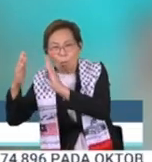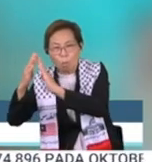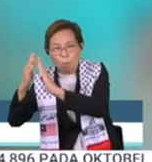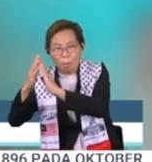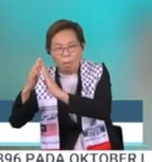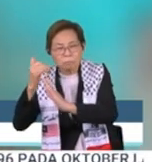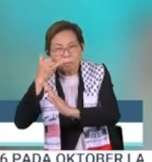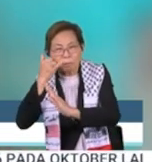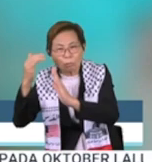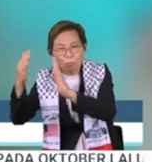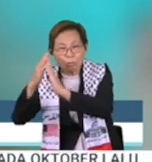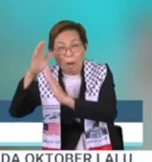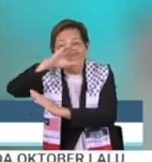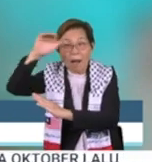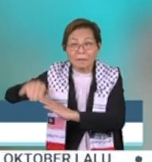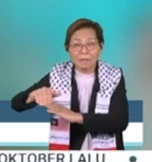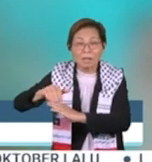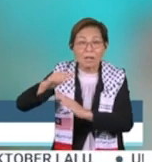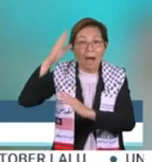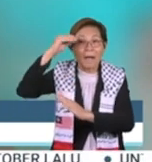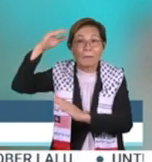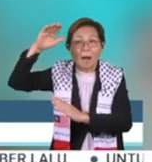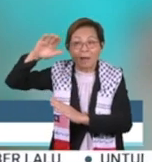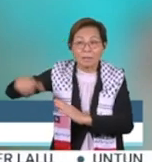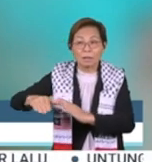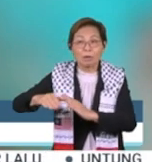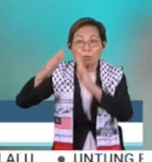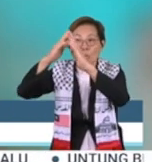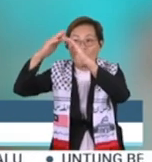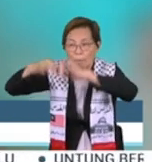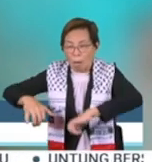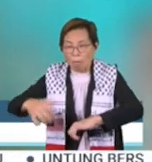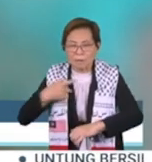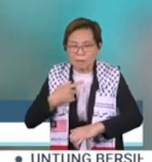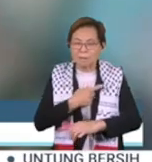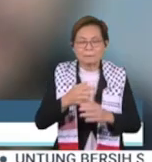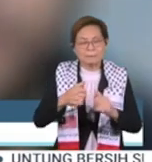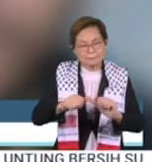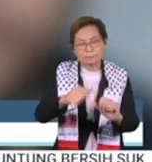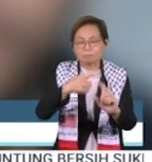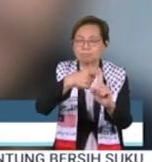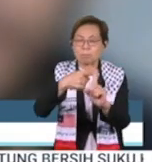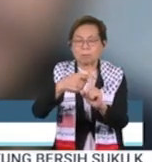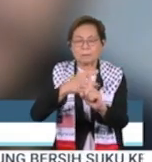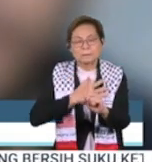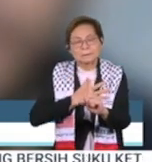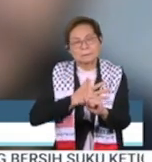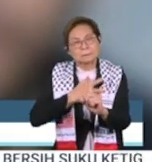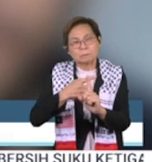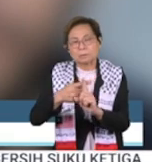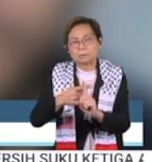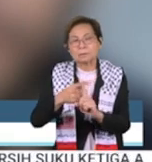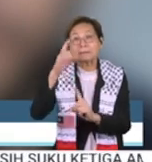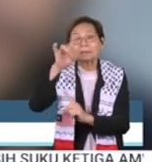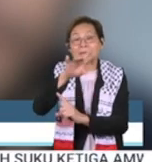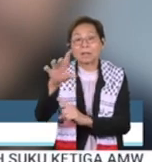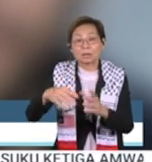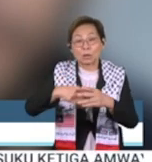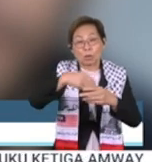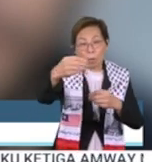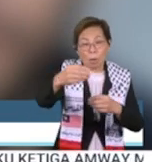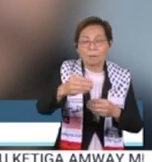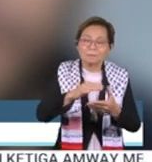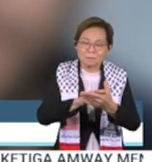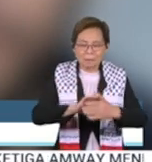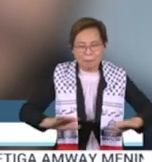rumah adik dia dah hancur. Tapi kita still be positif. Masa tu insya-Allah dia dekat luar, insya-Allah